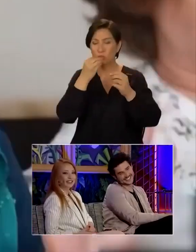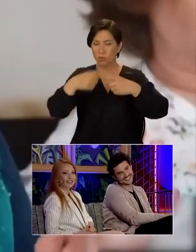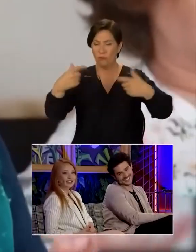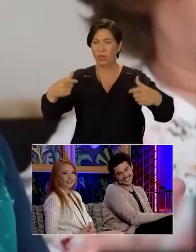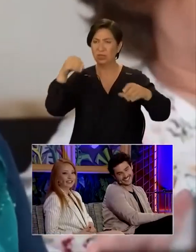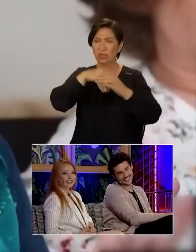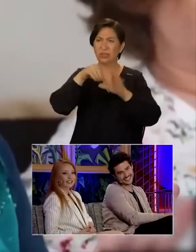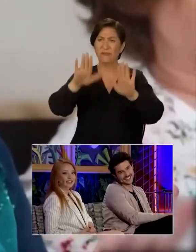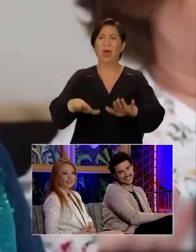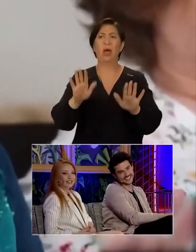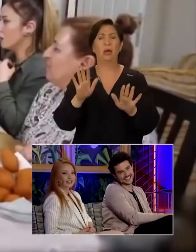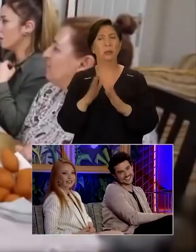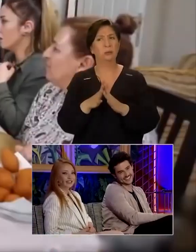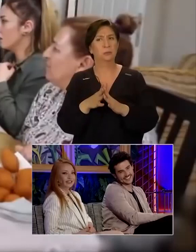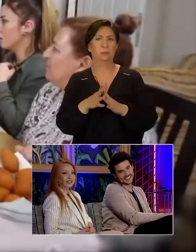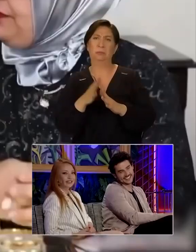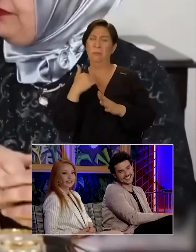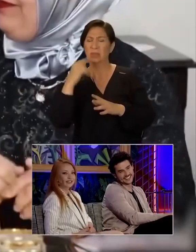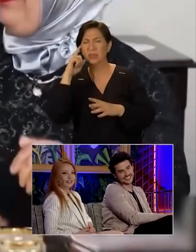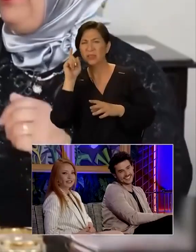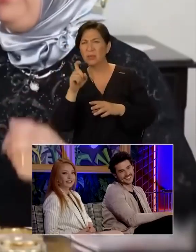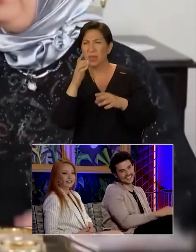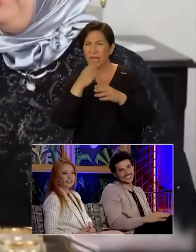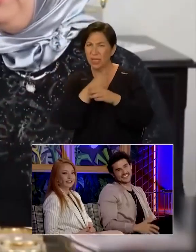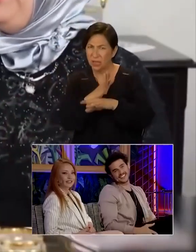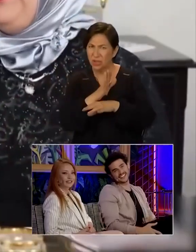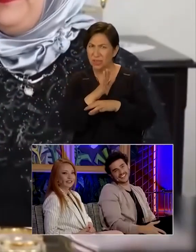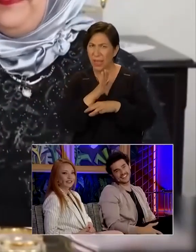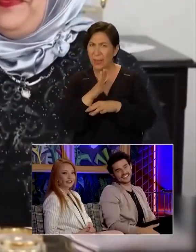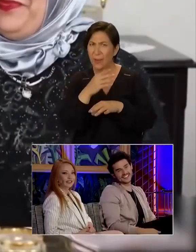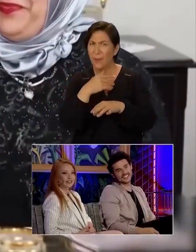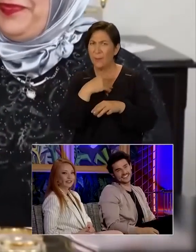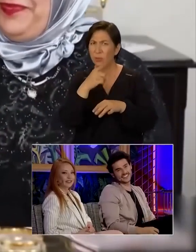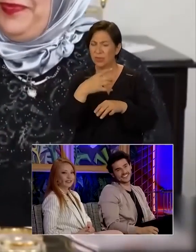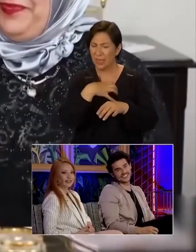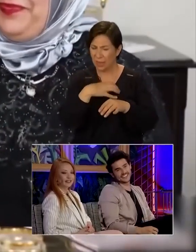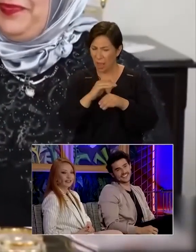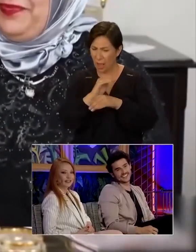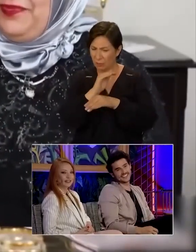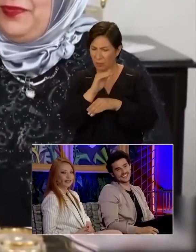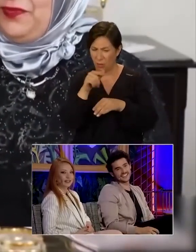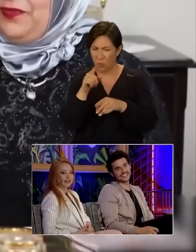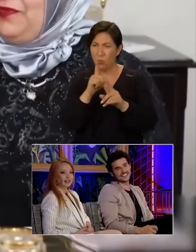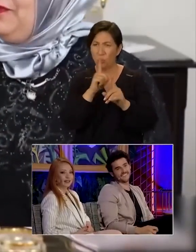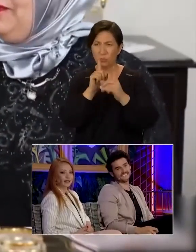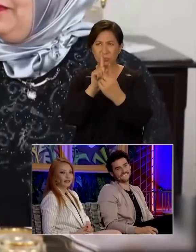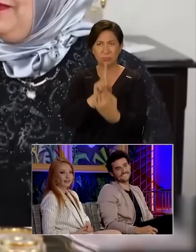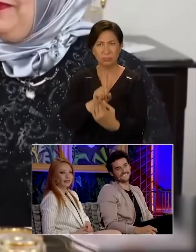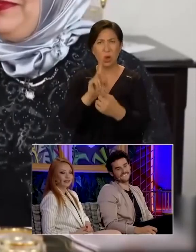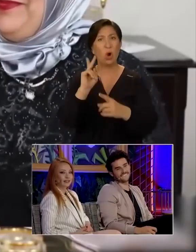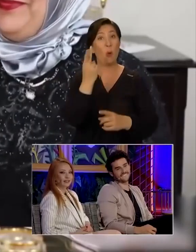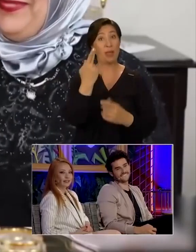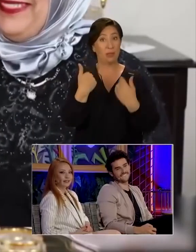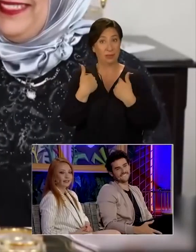bile yine sofrada bulundurur. Gönder ama. Ben şu mumsuz yemek yememe takıldım yani gerçekten. Ben şimdi düşünüyorum kendi hayatımda kaç kere mum